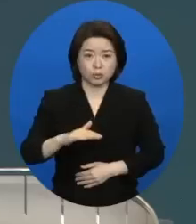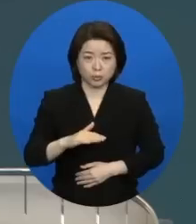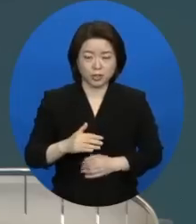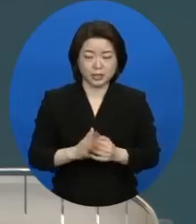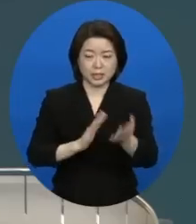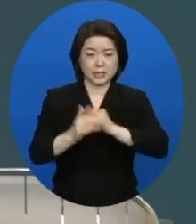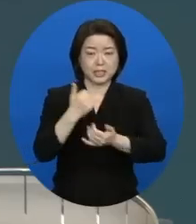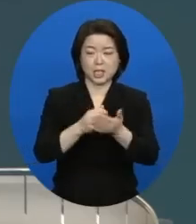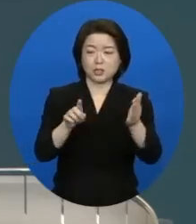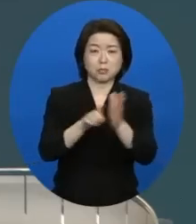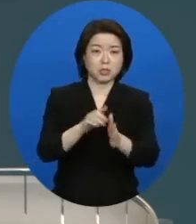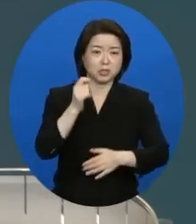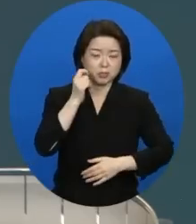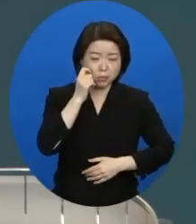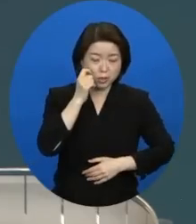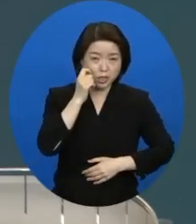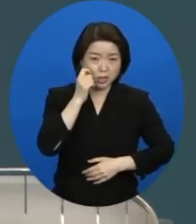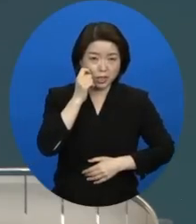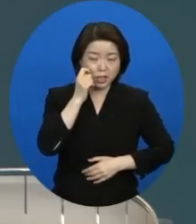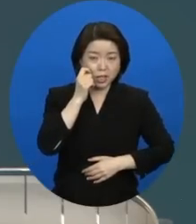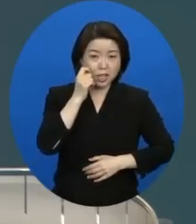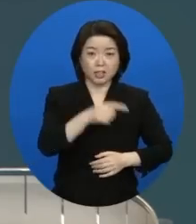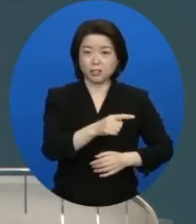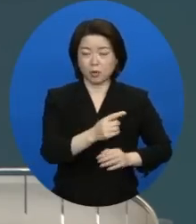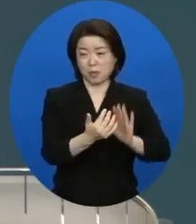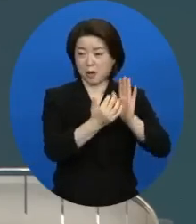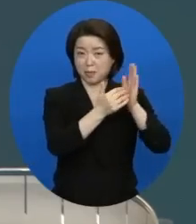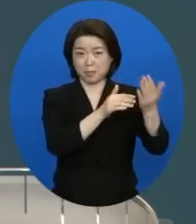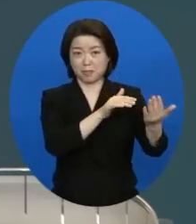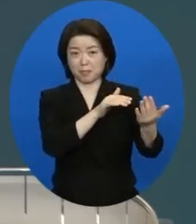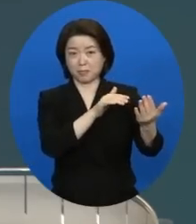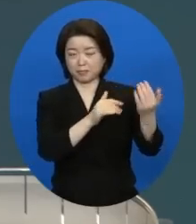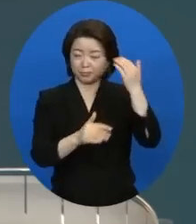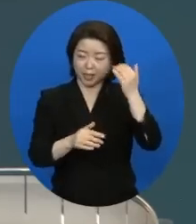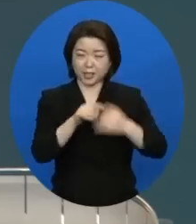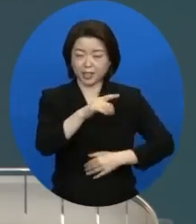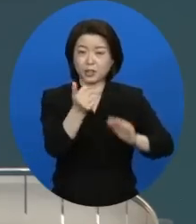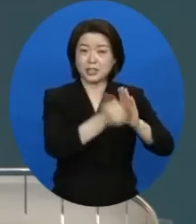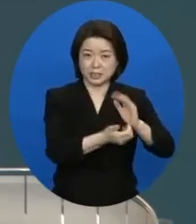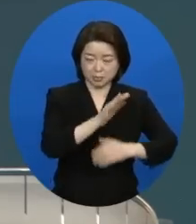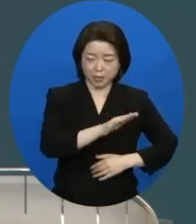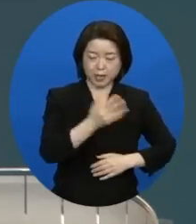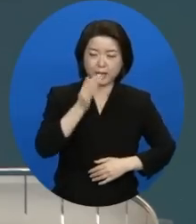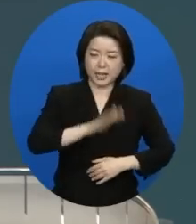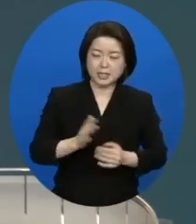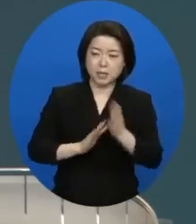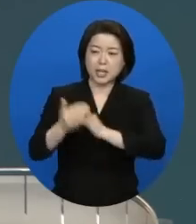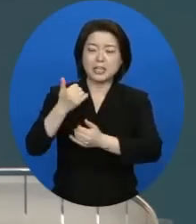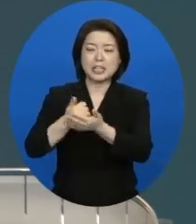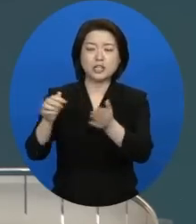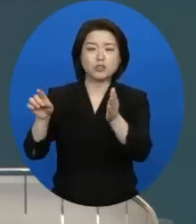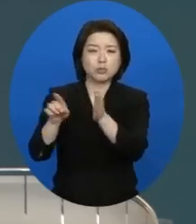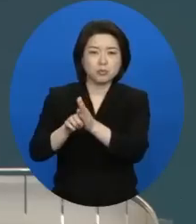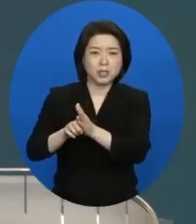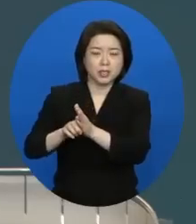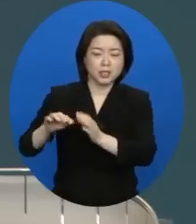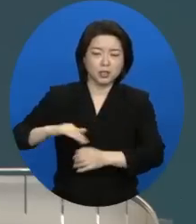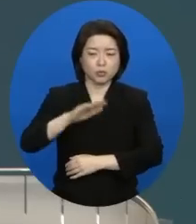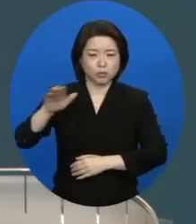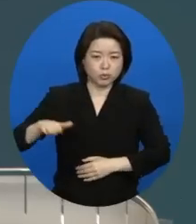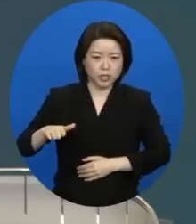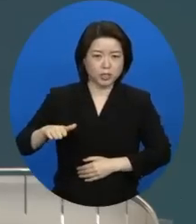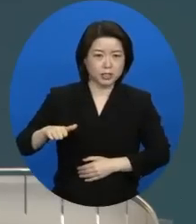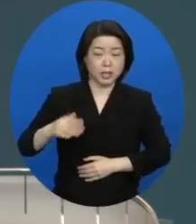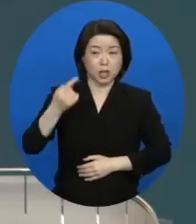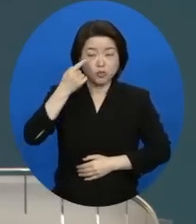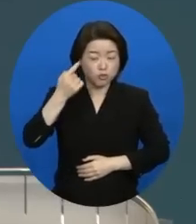믿지 못하도록 막지는 못했지만 예수 믿고 사는 우리들의 눈과 귀를 온통 세상에만